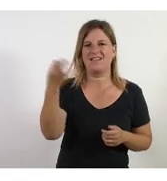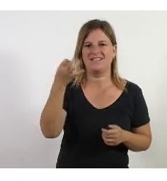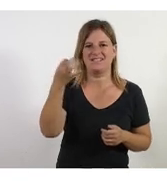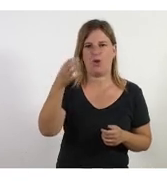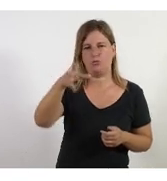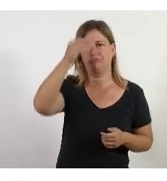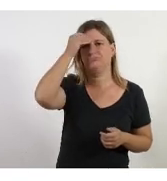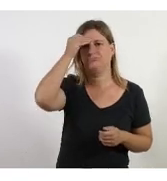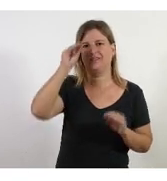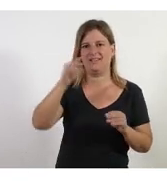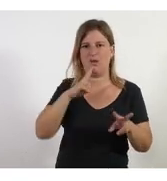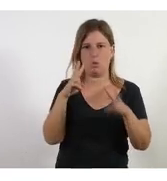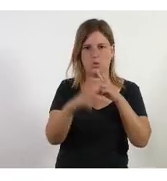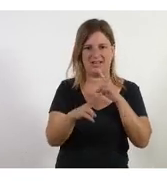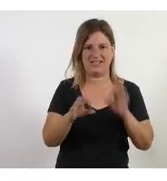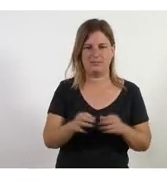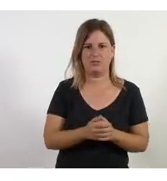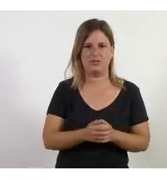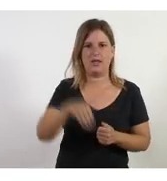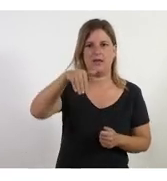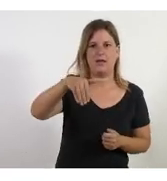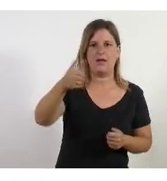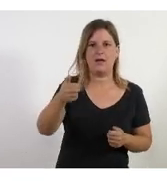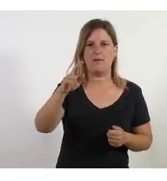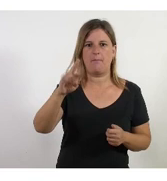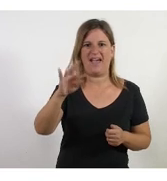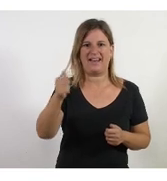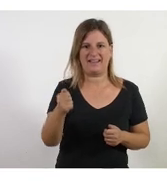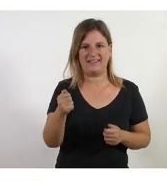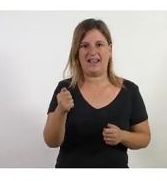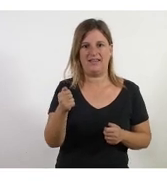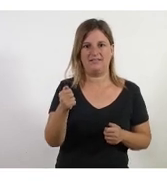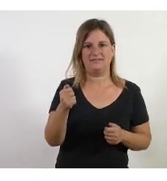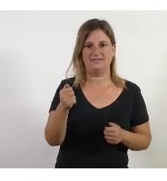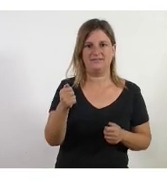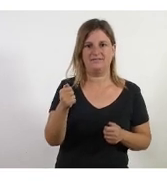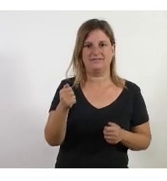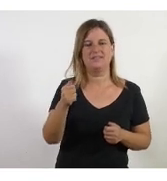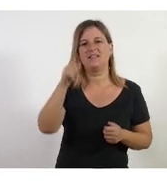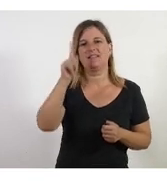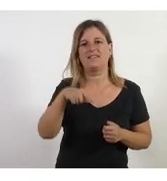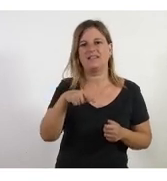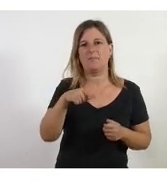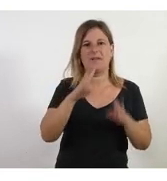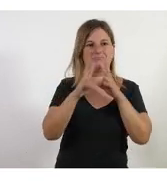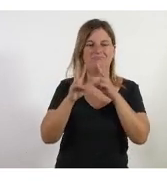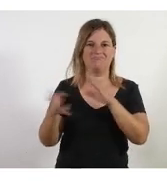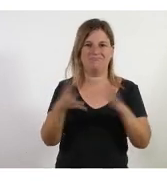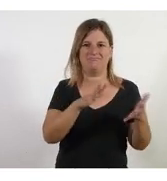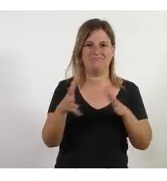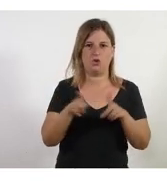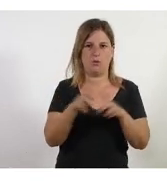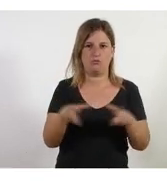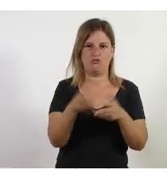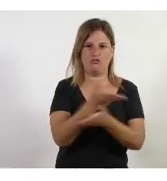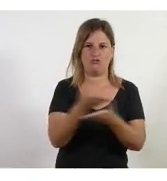rebrà molt de la teva resposta. I la Marta, jo crec que, de fet, els comentaris van una mica en la mateixa línia. Suposo que és part de la nostra